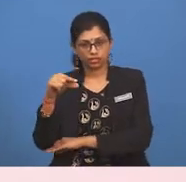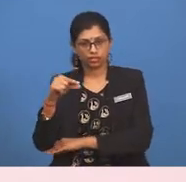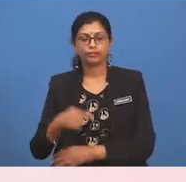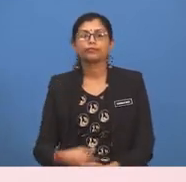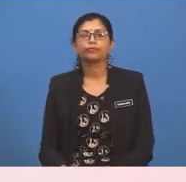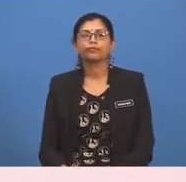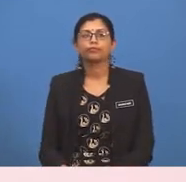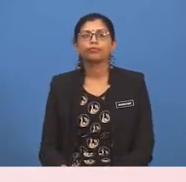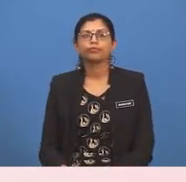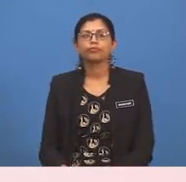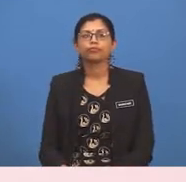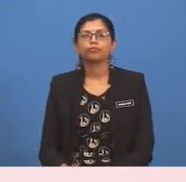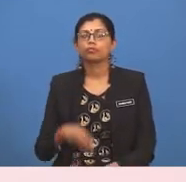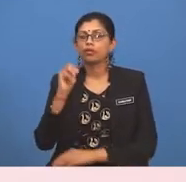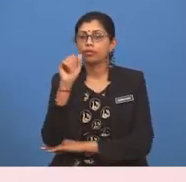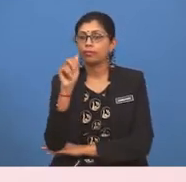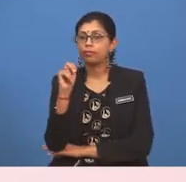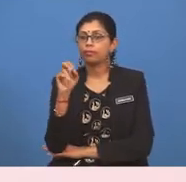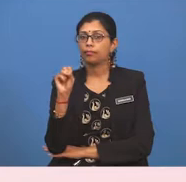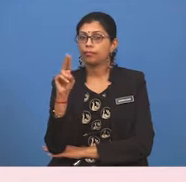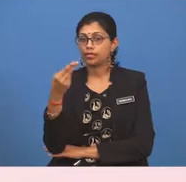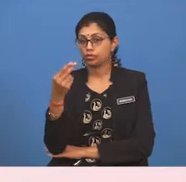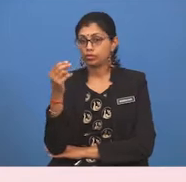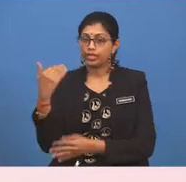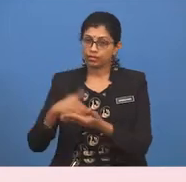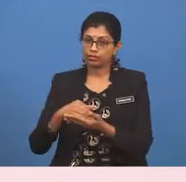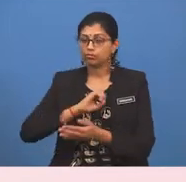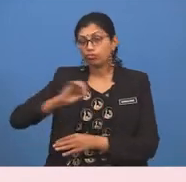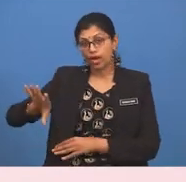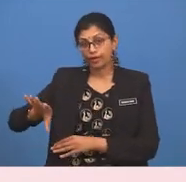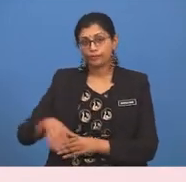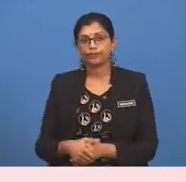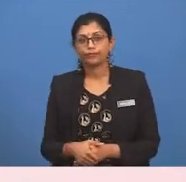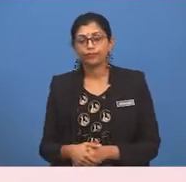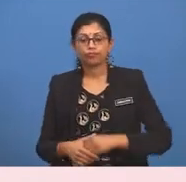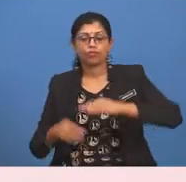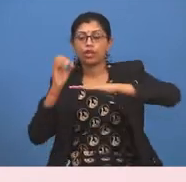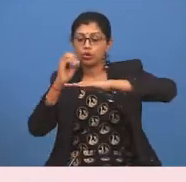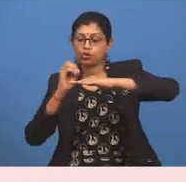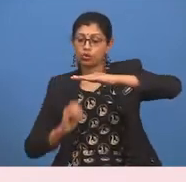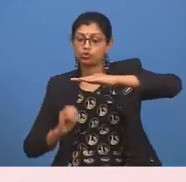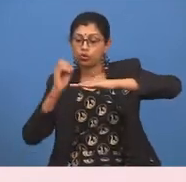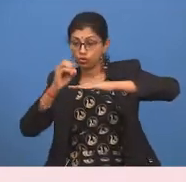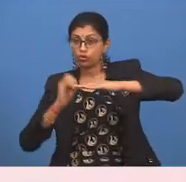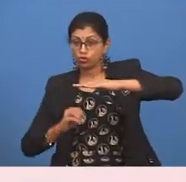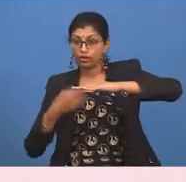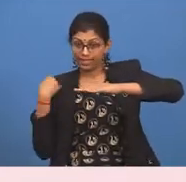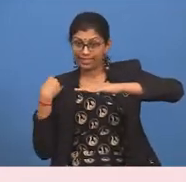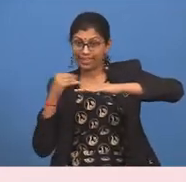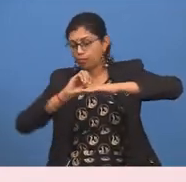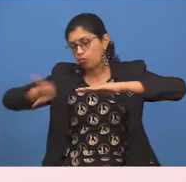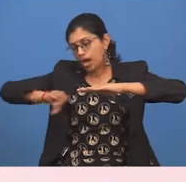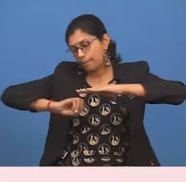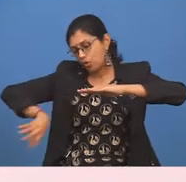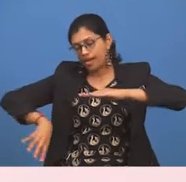Gunakan kaedah pemansuhan. Mansuhkan satu sifar pada 100